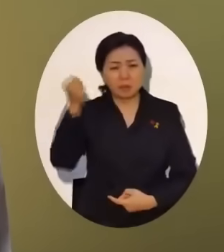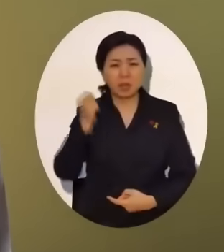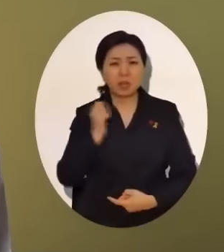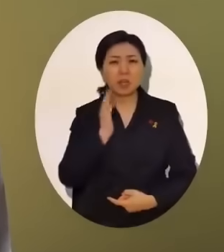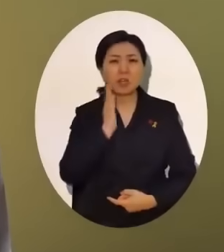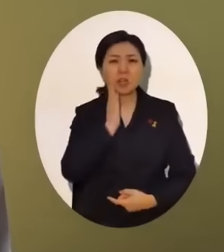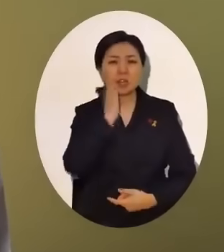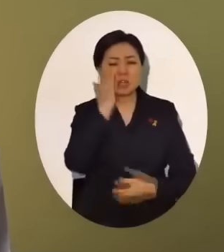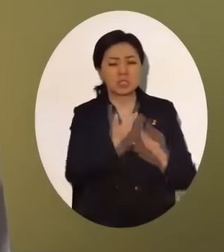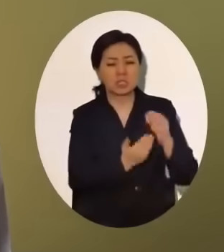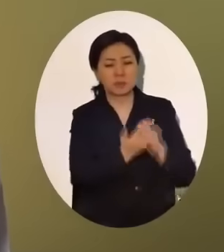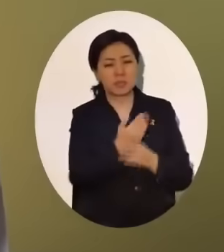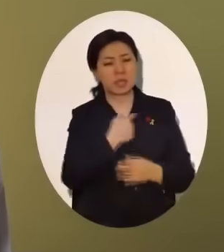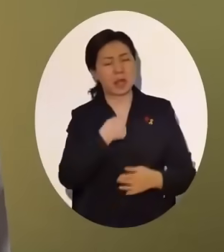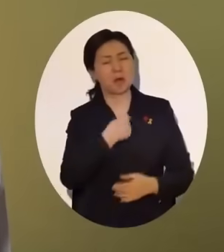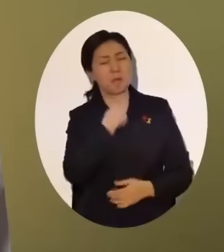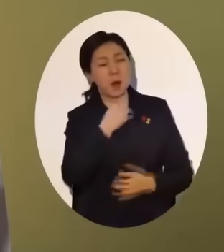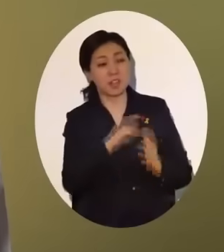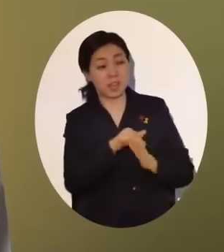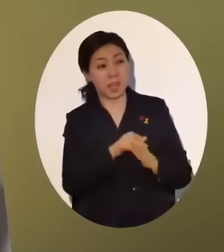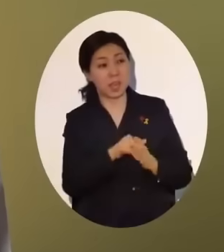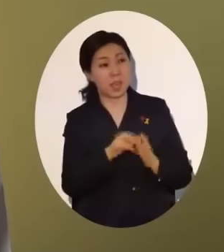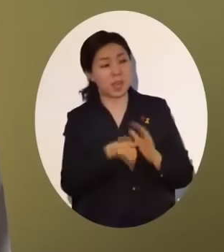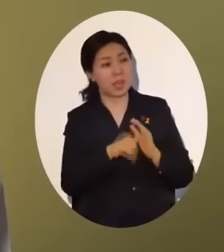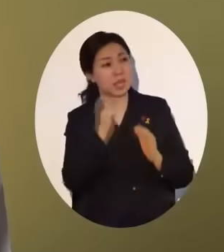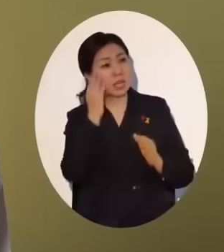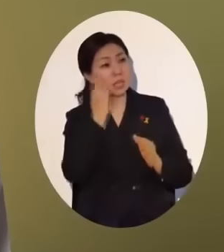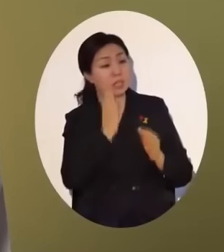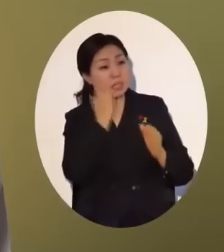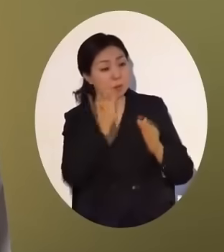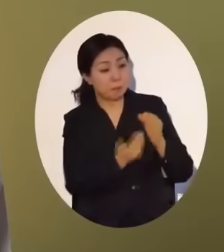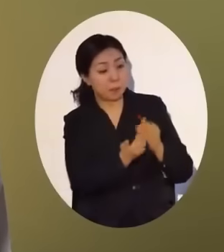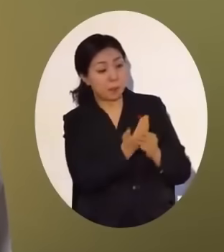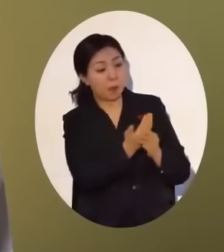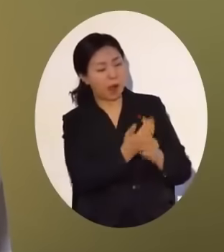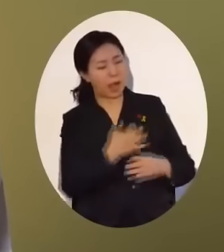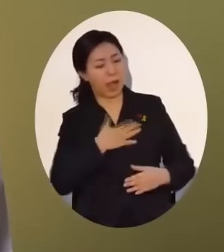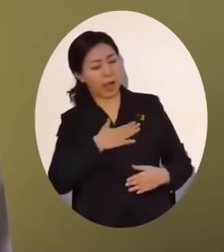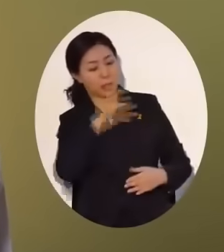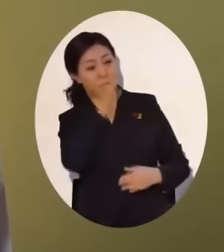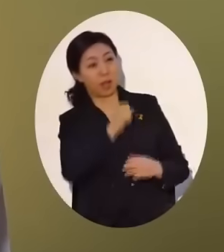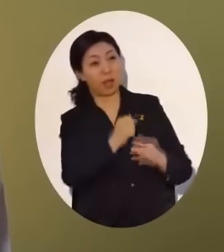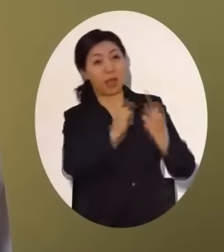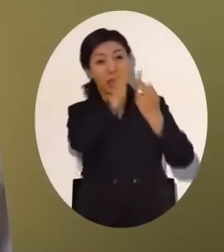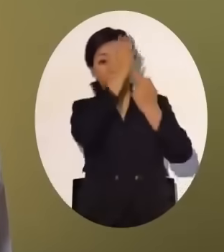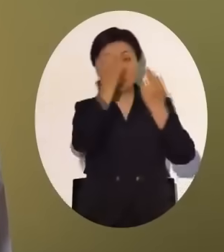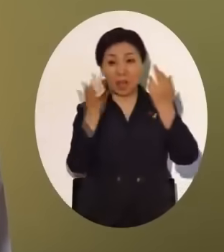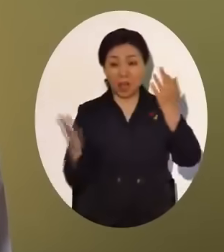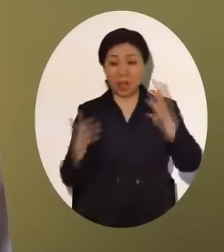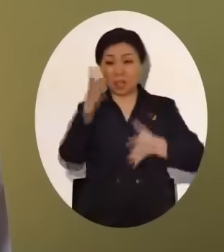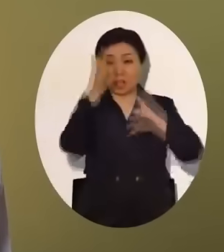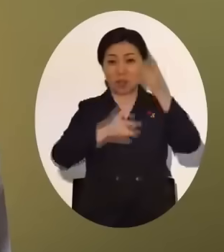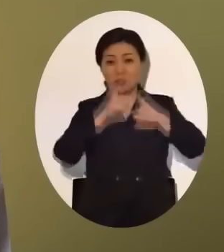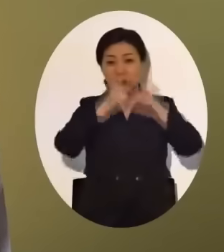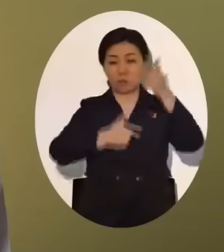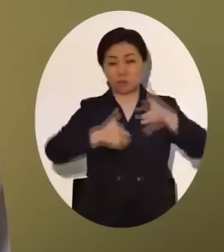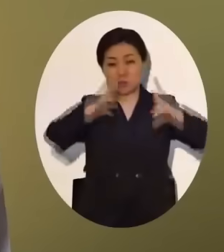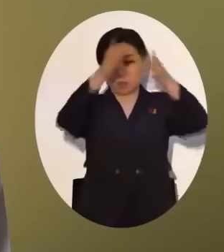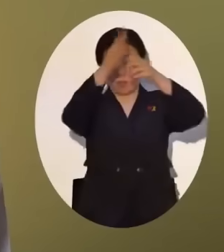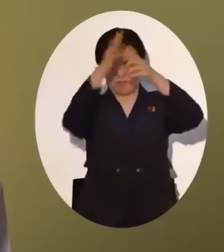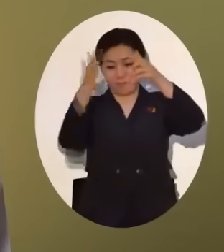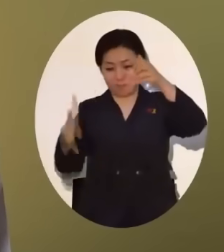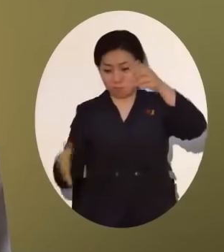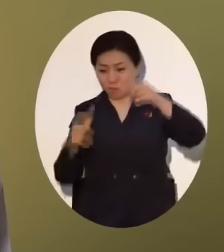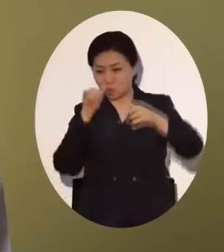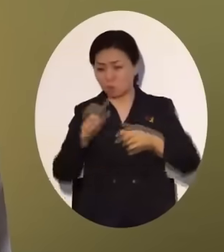잎이 피기를 원할 때 피면, 야, 기분이다, 이러고. 안 떨어졌으면 좋겠다는데 떨어지면 죽겠다,